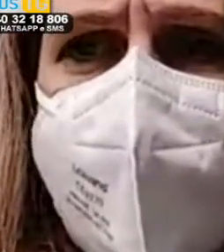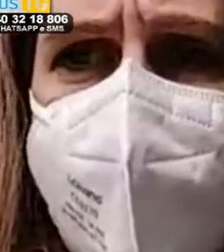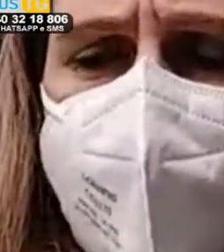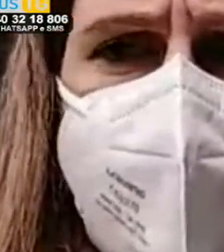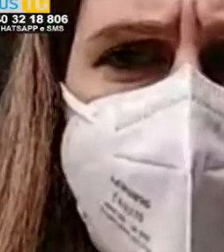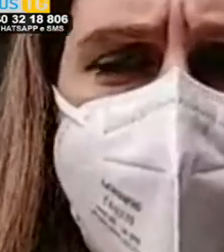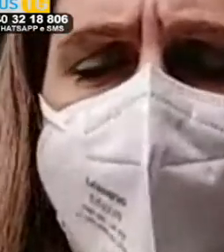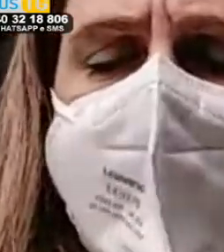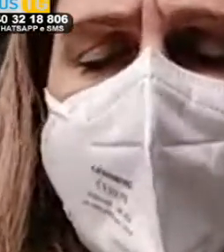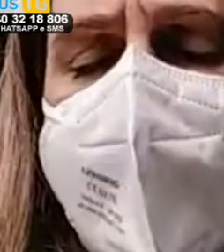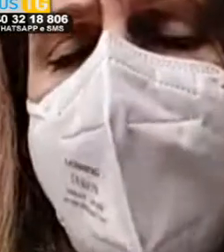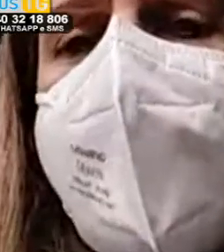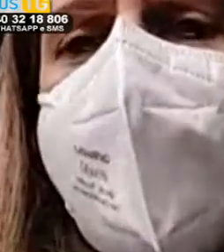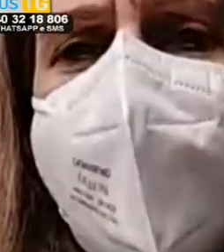parlava di